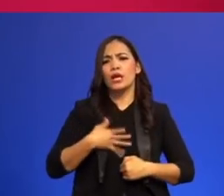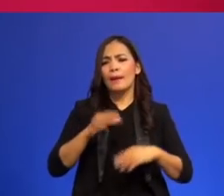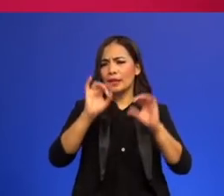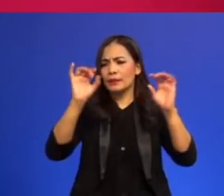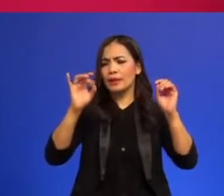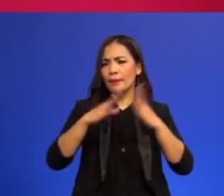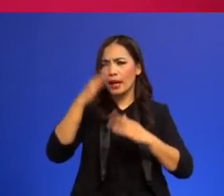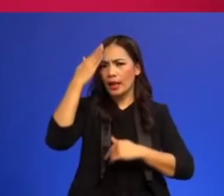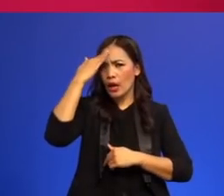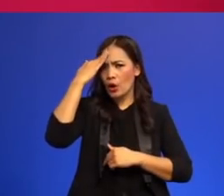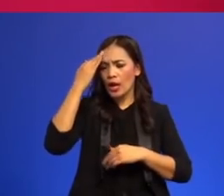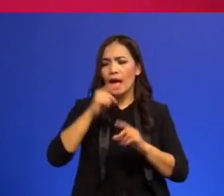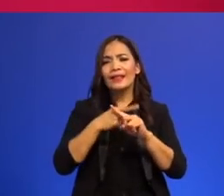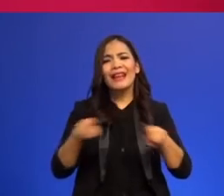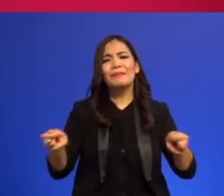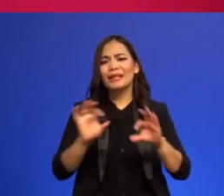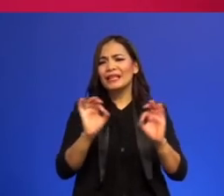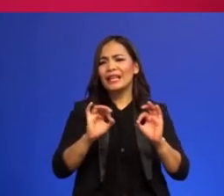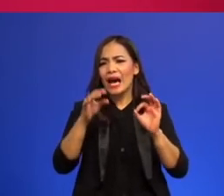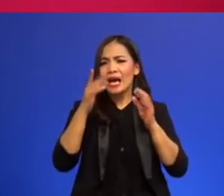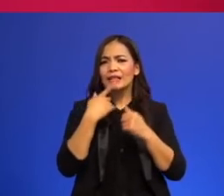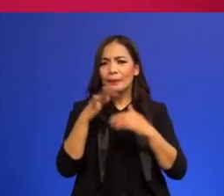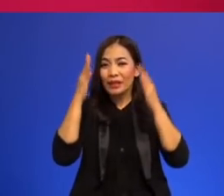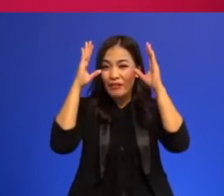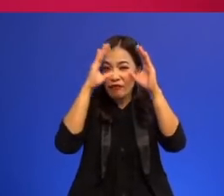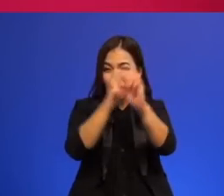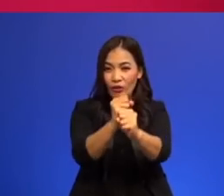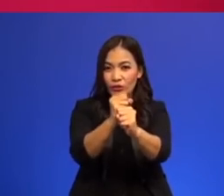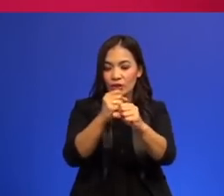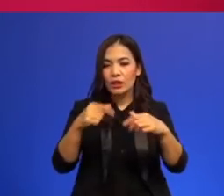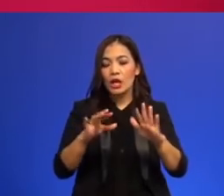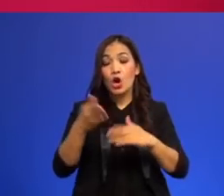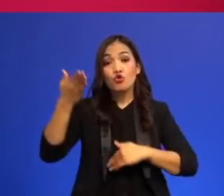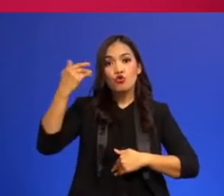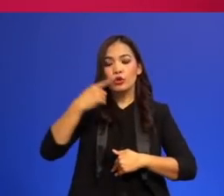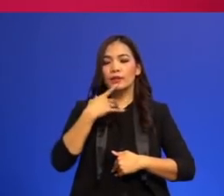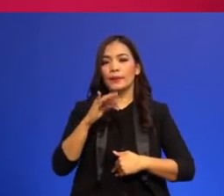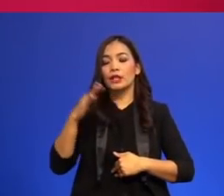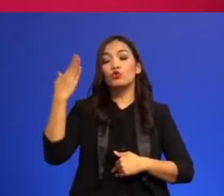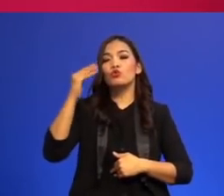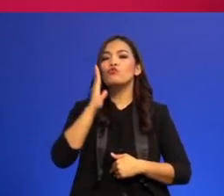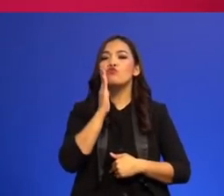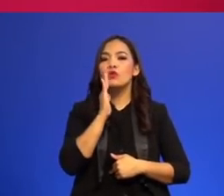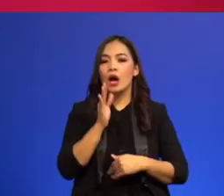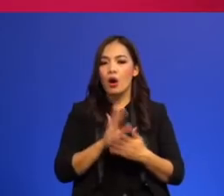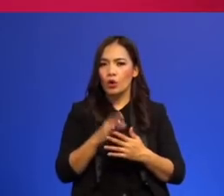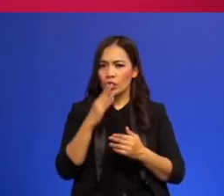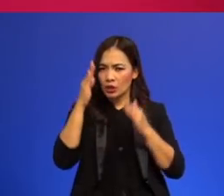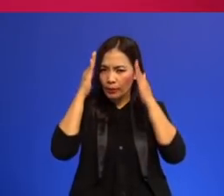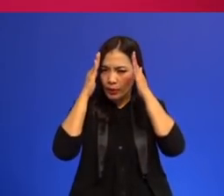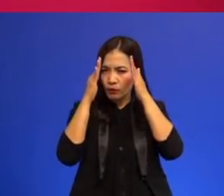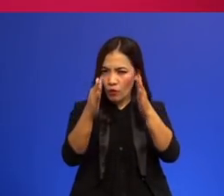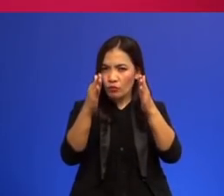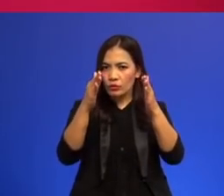berbagai pengetahuan tapi tidak tekun. Seperti kita dulu masih muda. Waduh tekun sekali